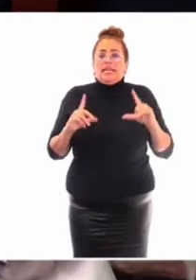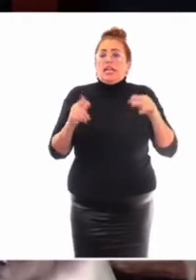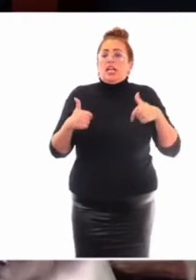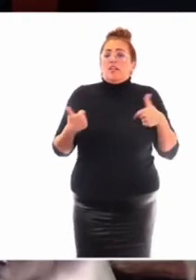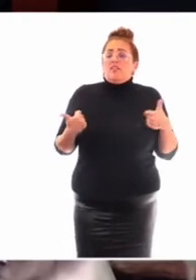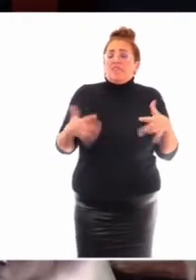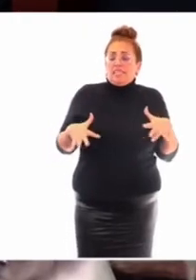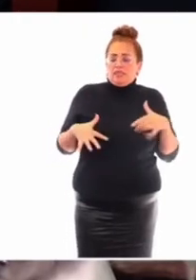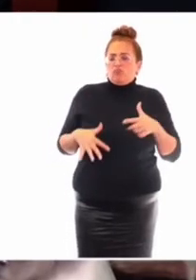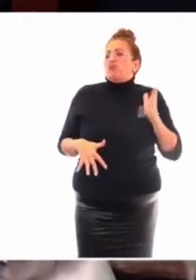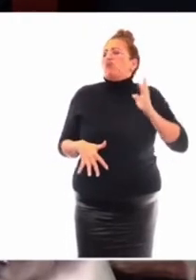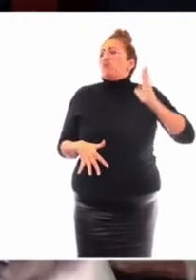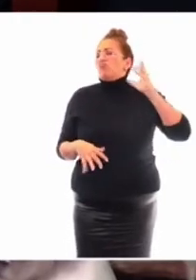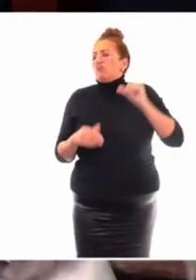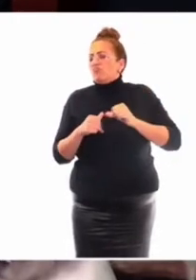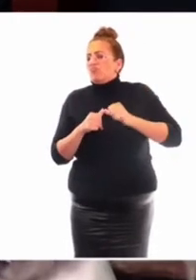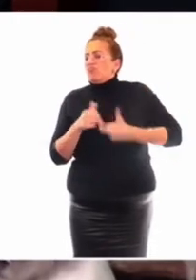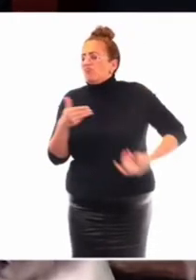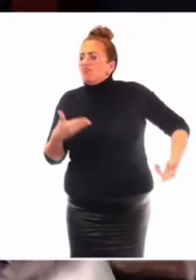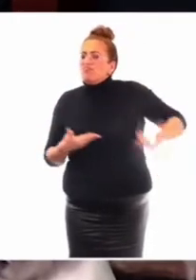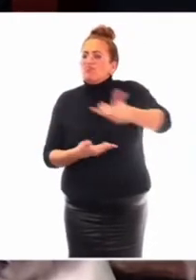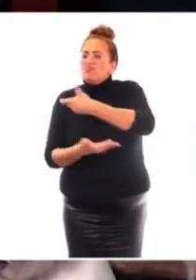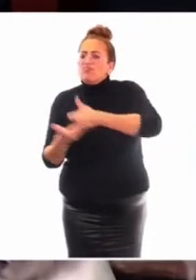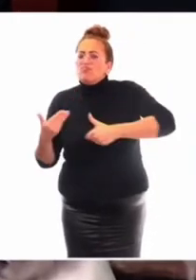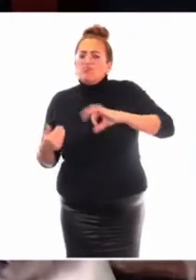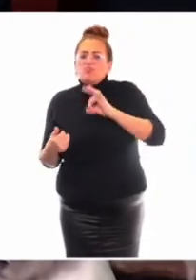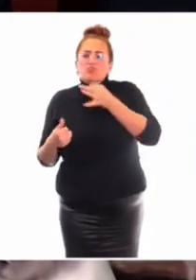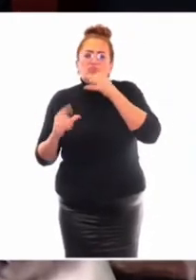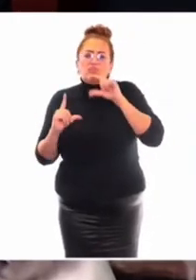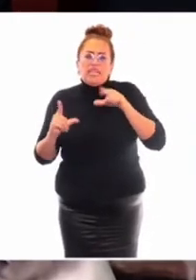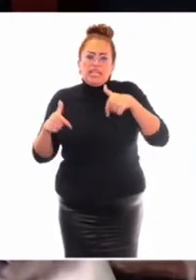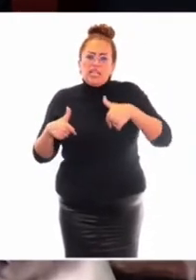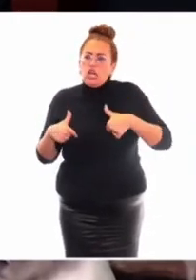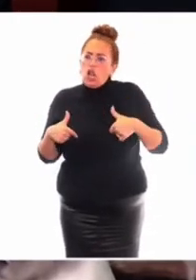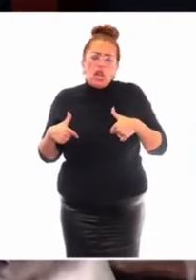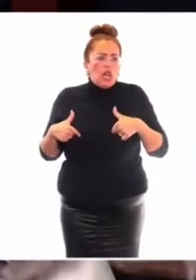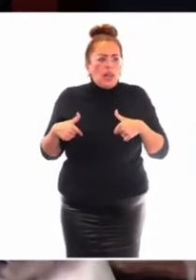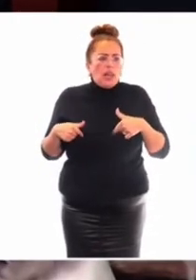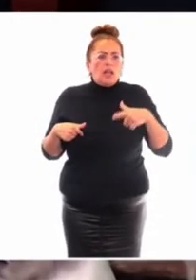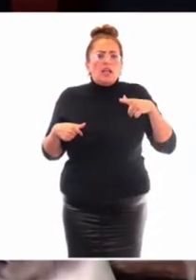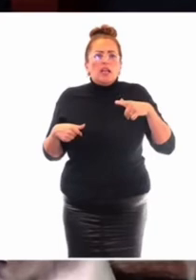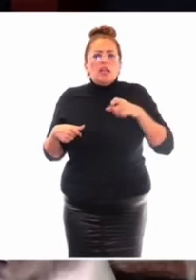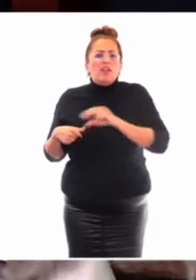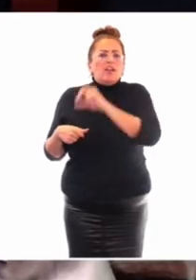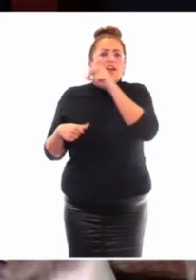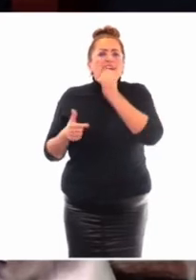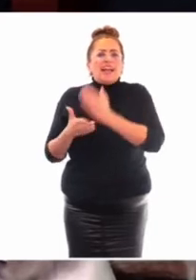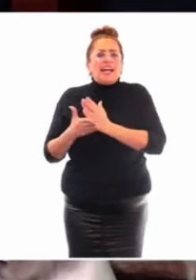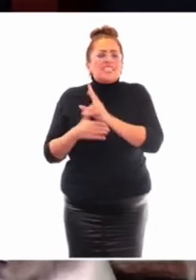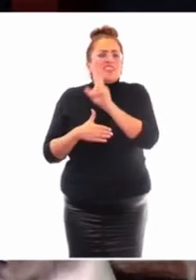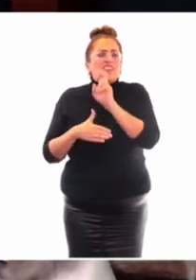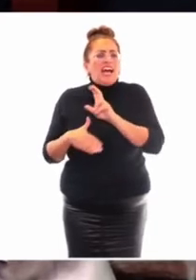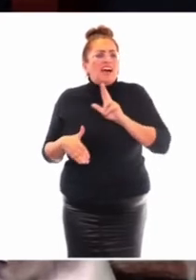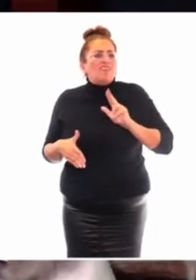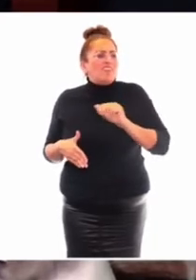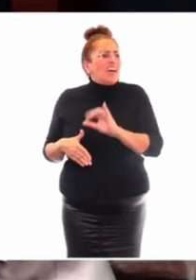toute transparence, permettait de savoir quelles écoles allaient en classe verte. Pourquoi ne pas repasser cette